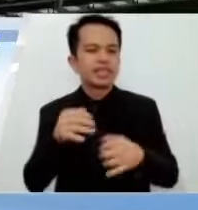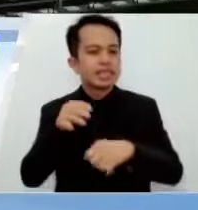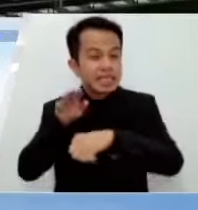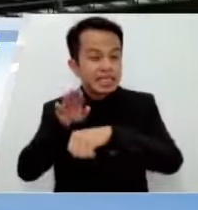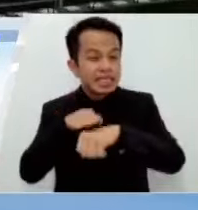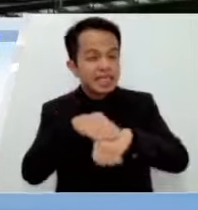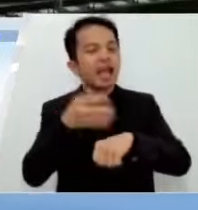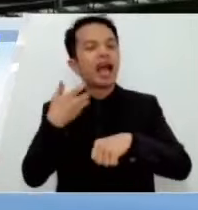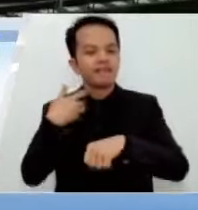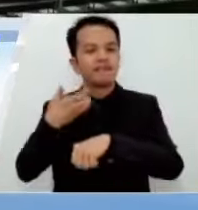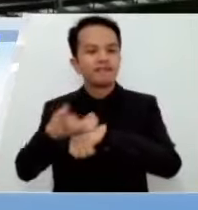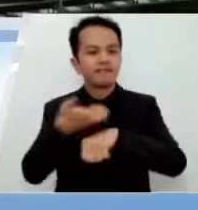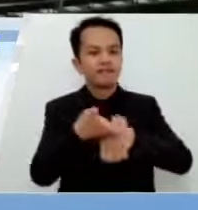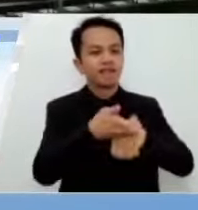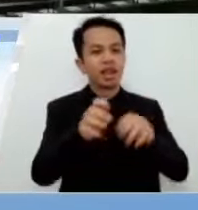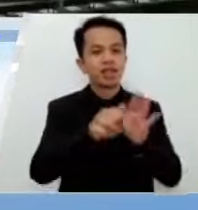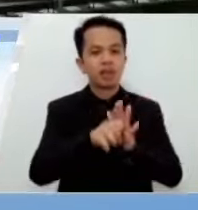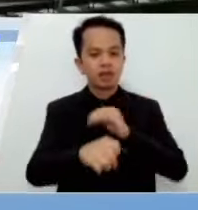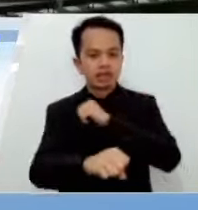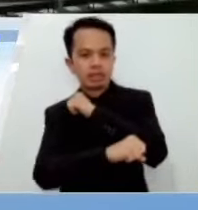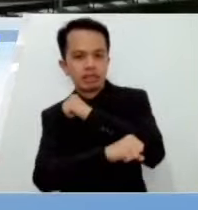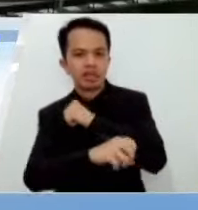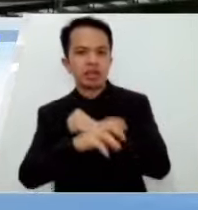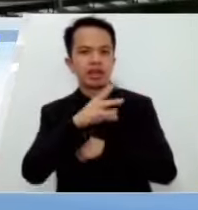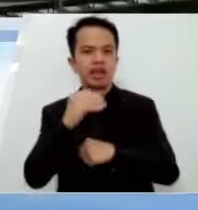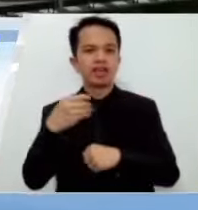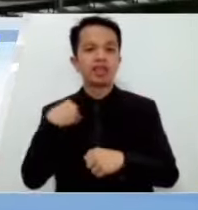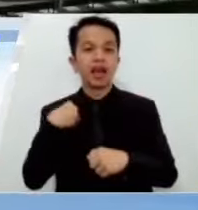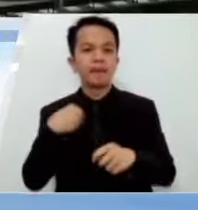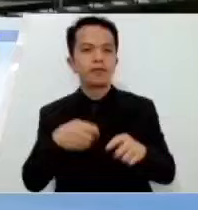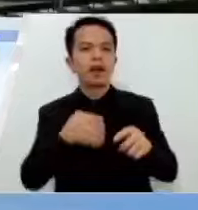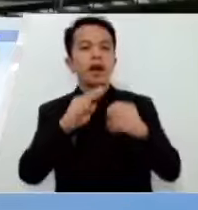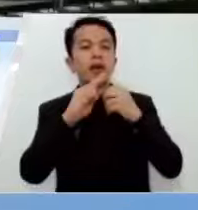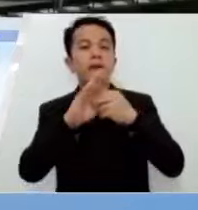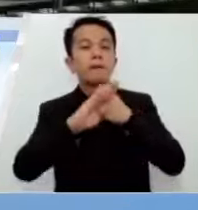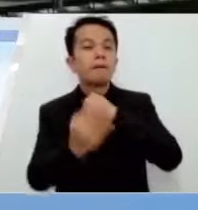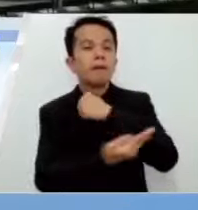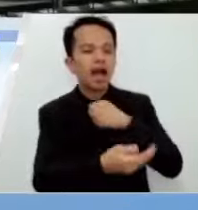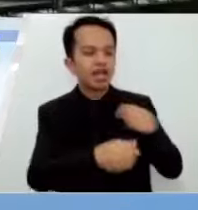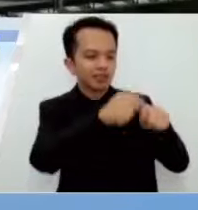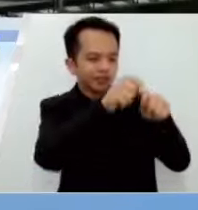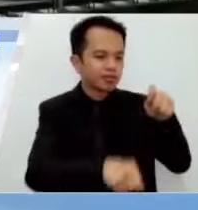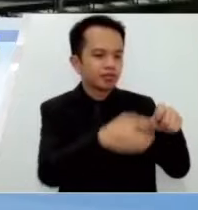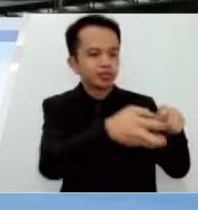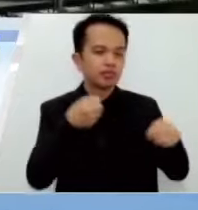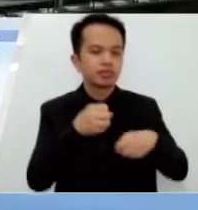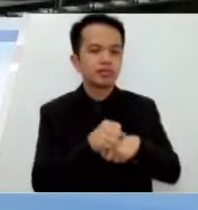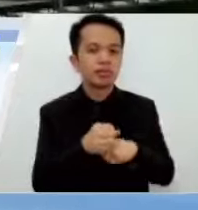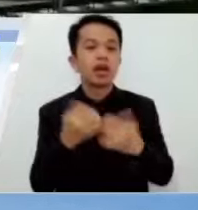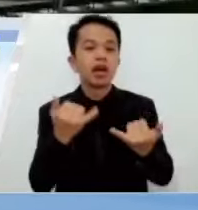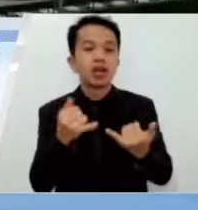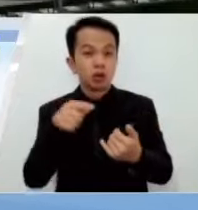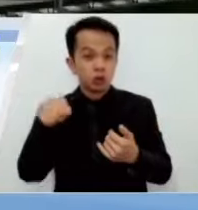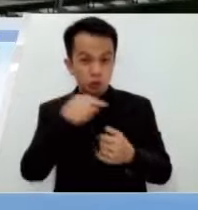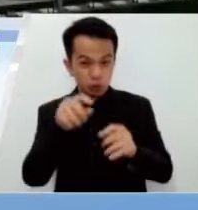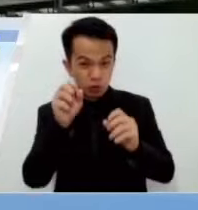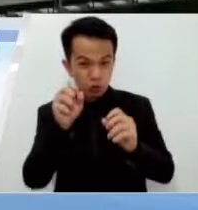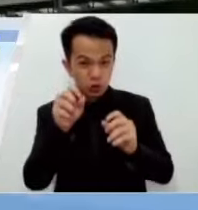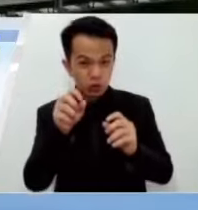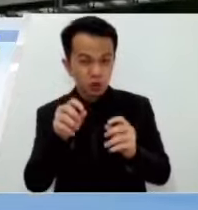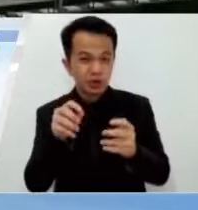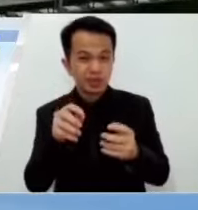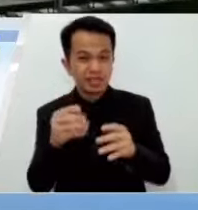ng pickpocketing at bag slashing, pati sa mga online booking scam. Para maiwasang maging biktima, bisitahin ang